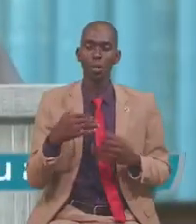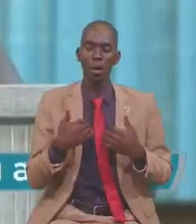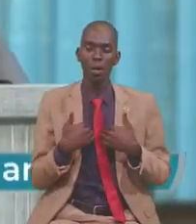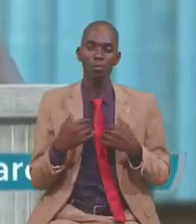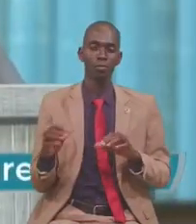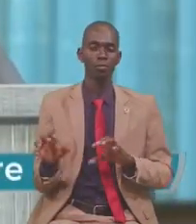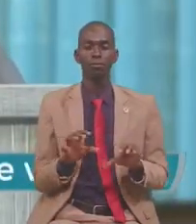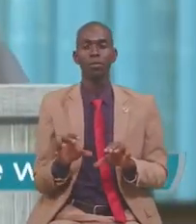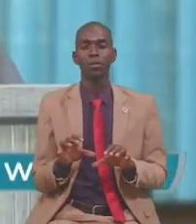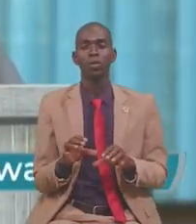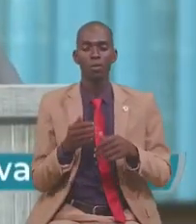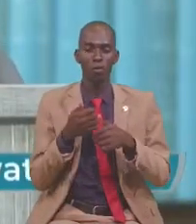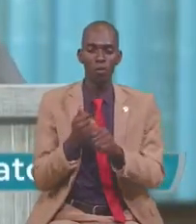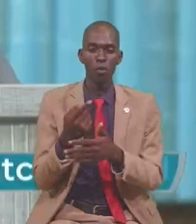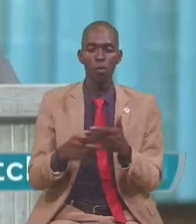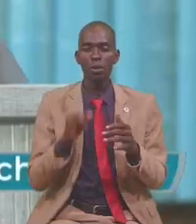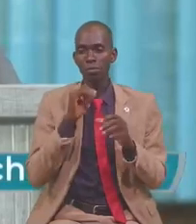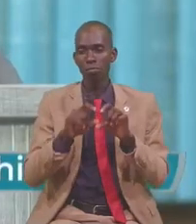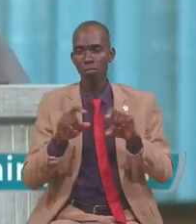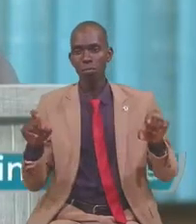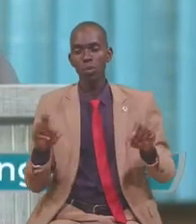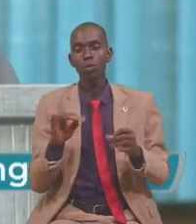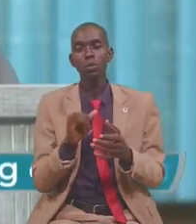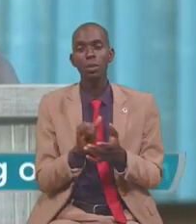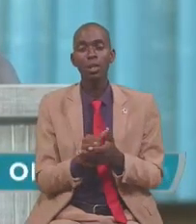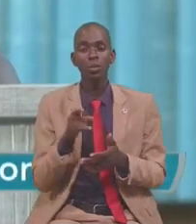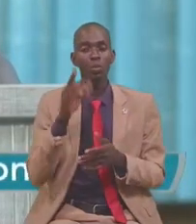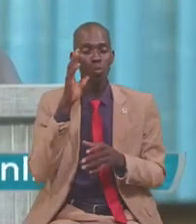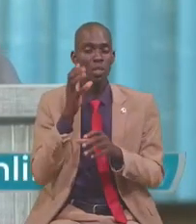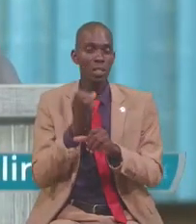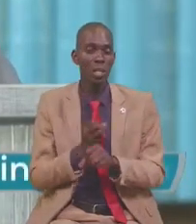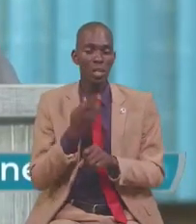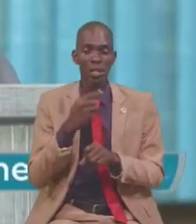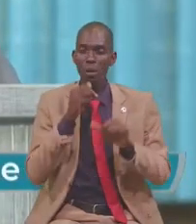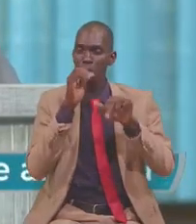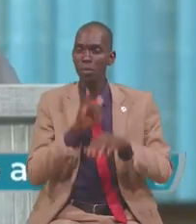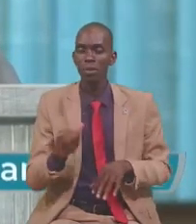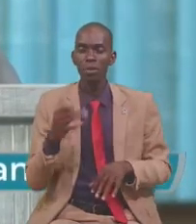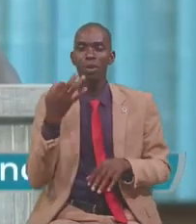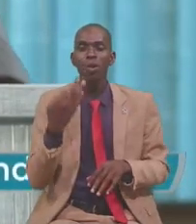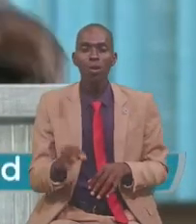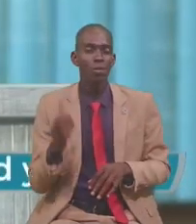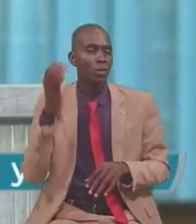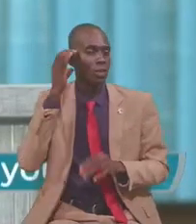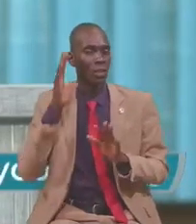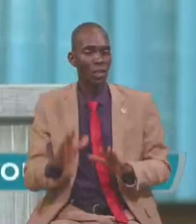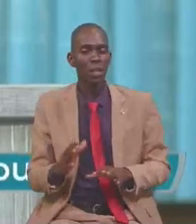tout le monde s'apprête pour la bénédiction de ceux qui écoutent et qui pratiquent la parole.